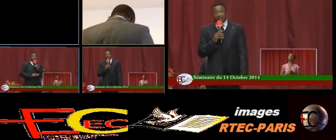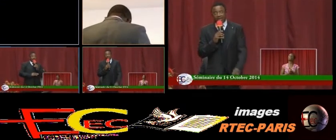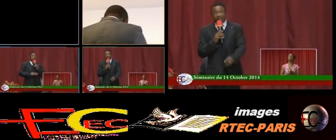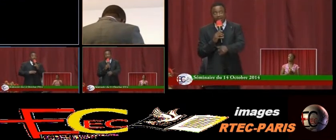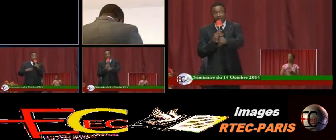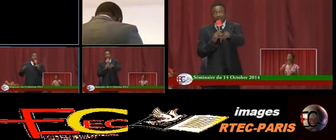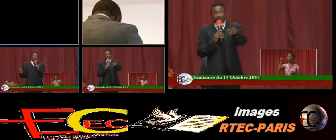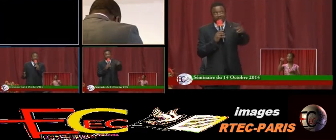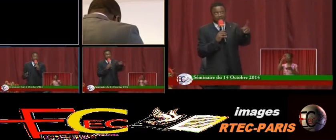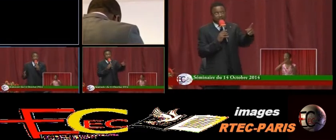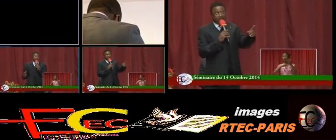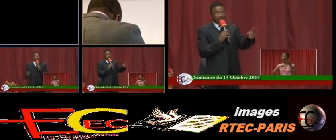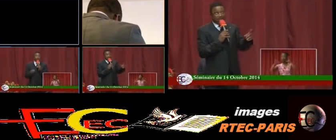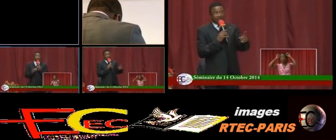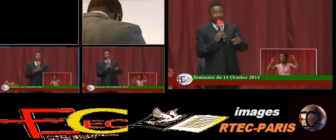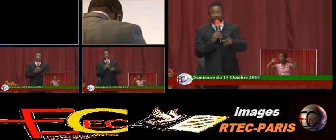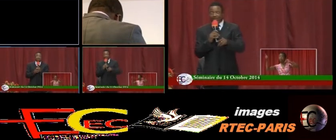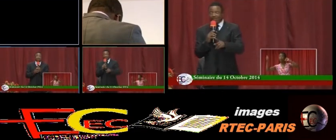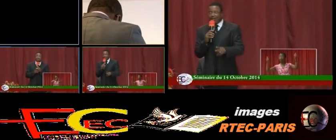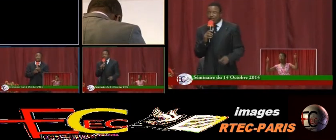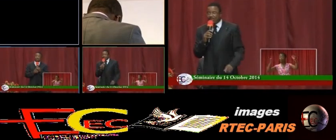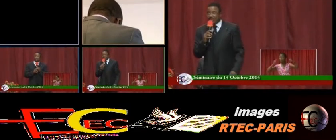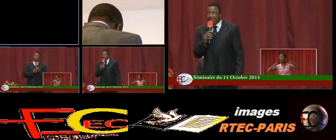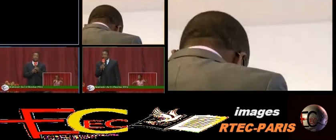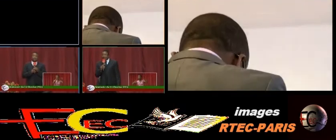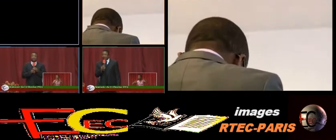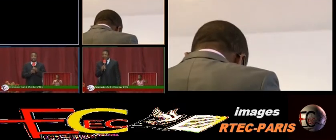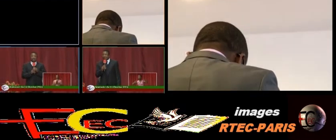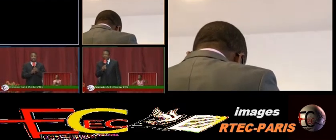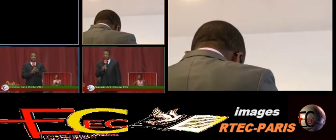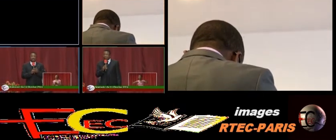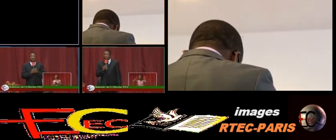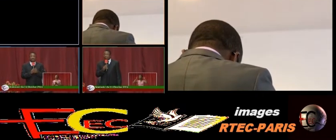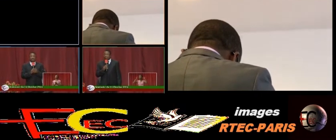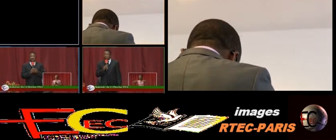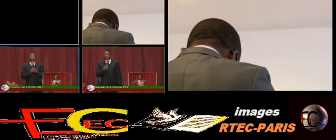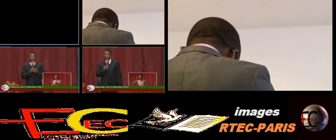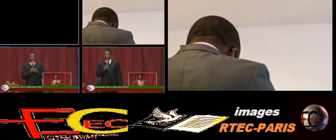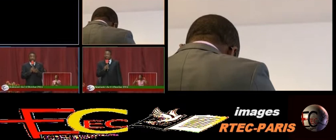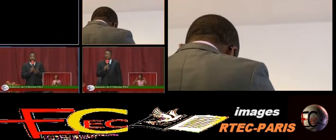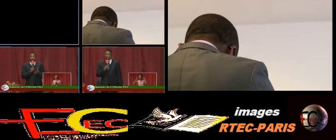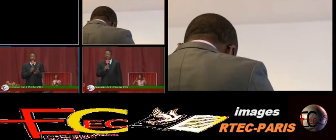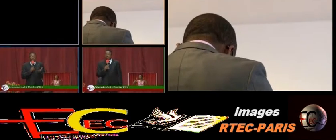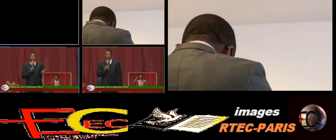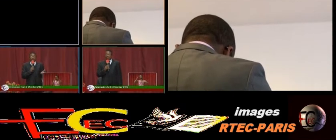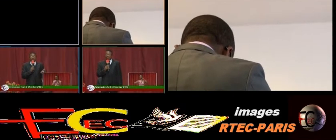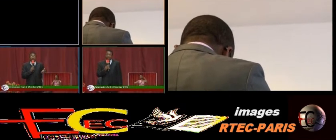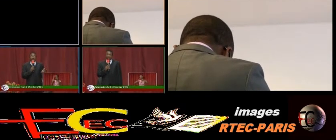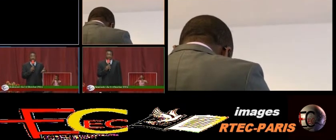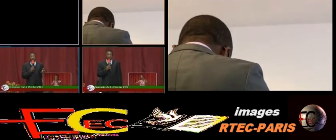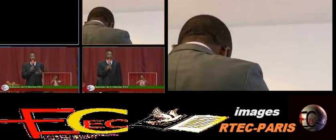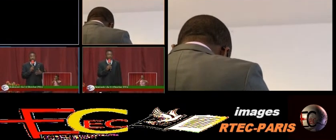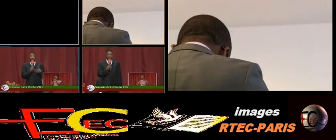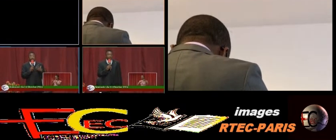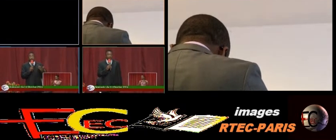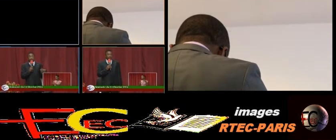vous croyez qu'il y a un président de pays ici africain qui va refuser? Présente ne saurait être comparé à la gloire